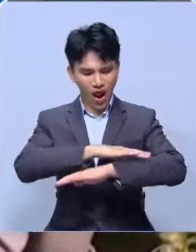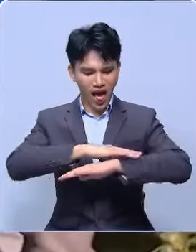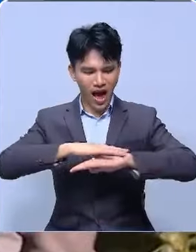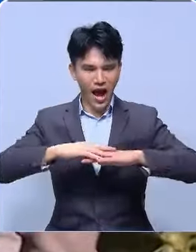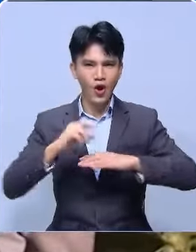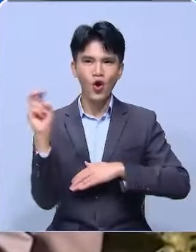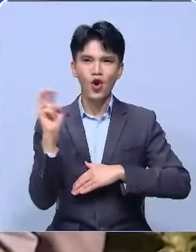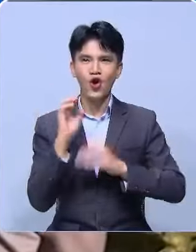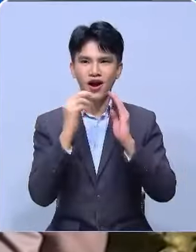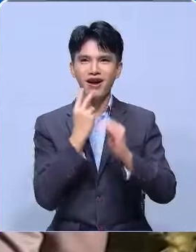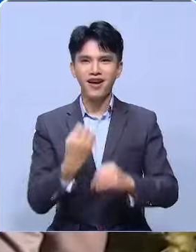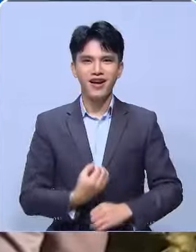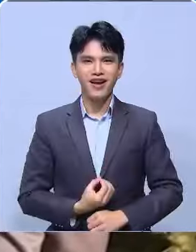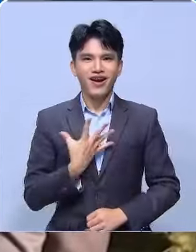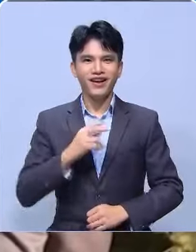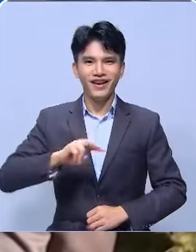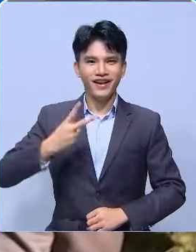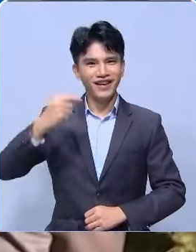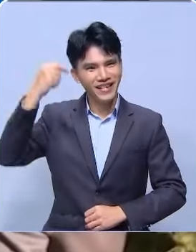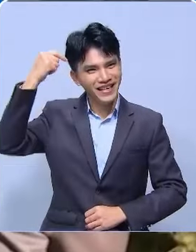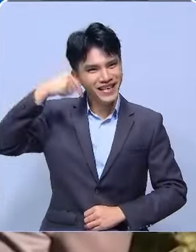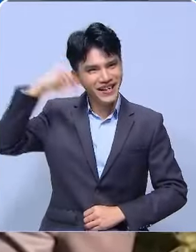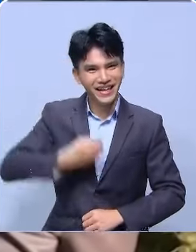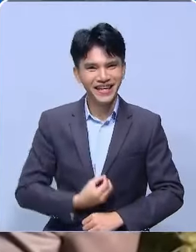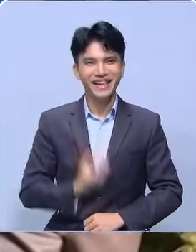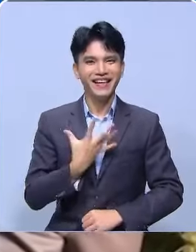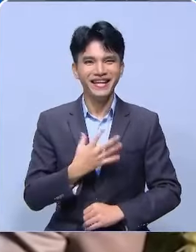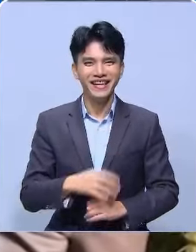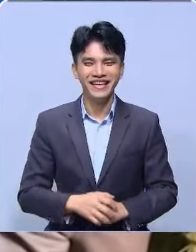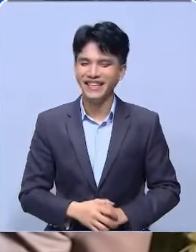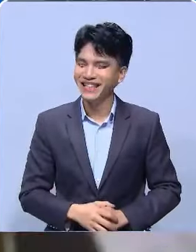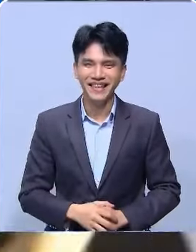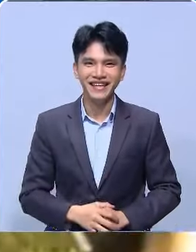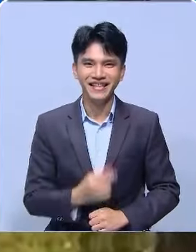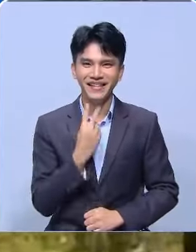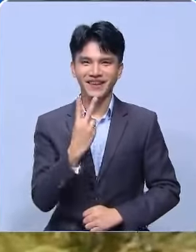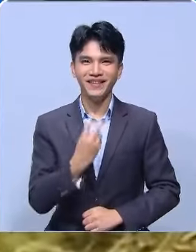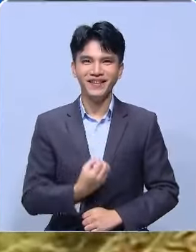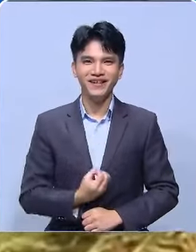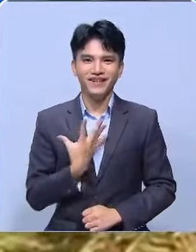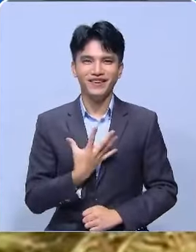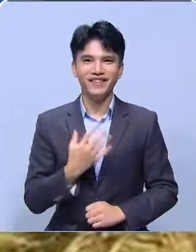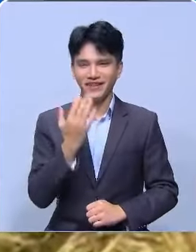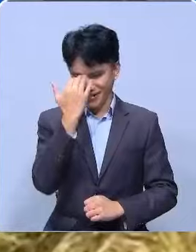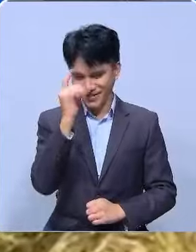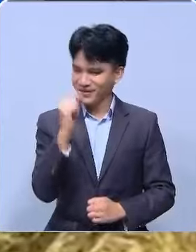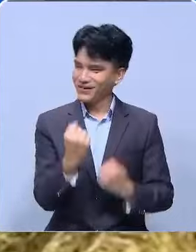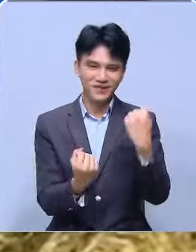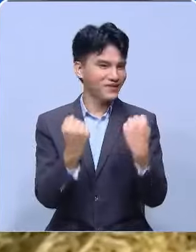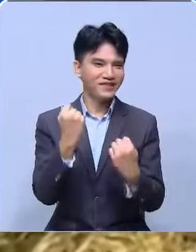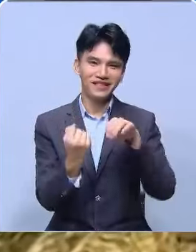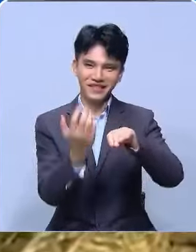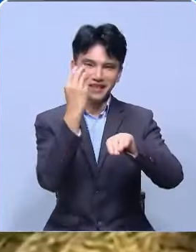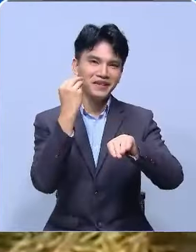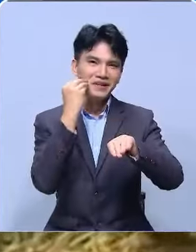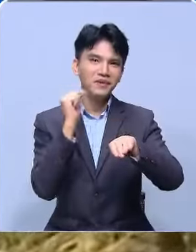นดูก็ตกใจ จริง ล่ามคุณเพลงลบก็ตกใจ เอาอีกแล้วเหรอคุณเพลงลบก็ตกใจ ตกใจสิโอ้โหก็ทำหน้าเย้เกเลยรถคันนี้จอดอยู่หน้าบ้านแล้วก็